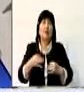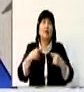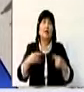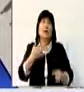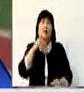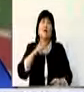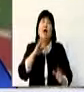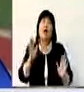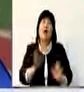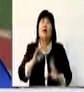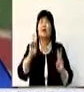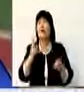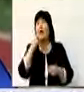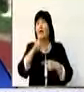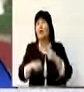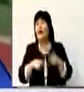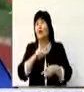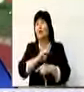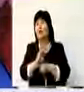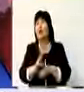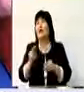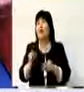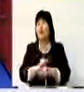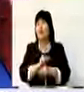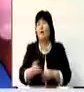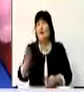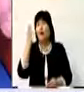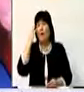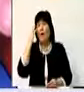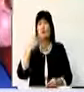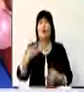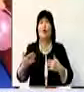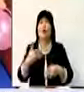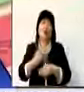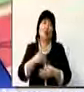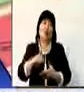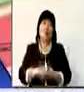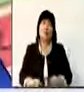өкілдері ән айтып, би билеп, дәстүрімізді дәріптеп, тәрбиелік мазмұнды көріністер қойды.